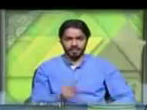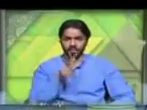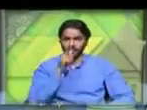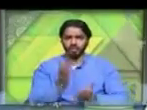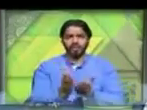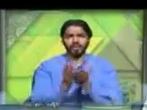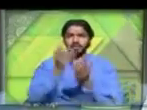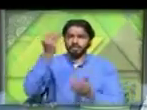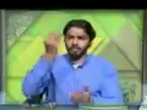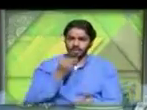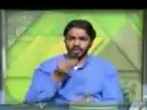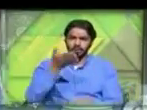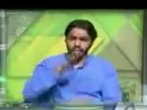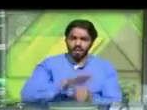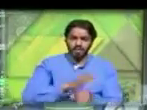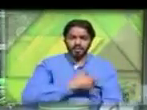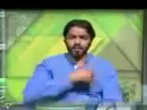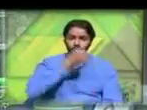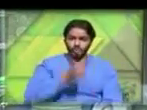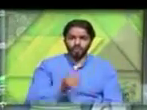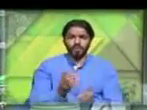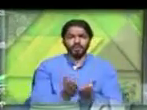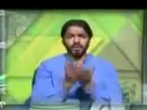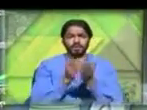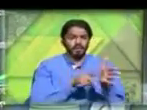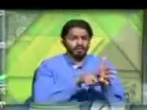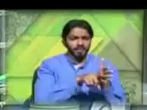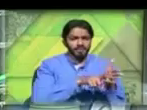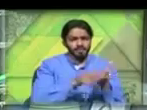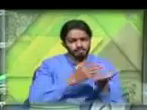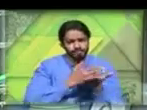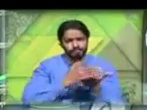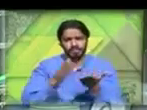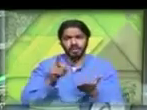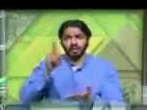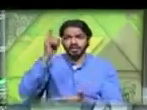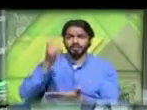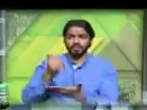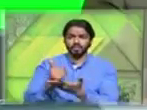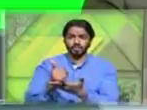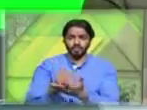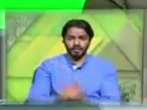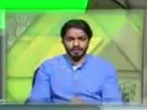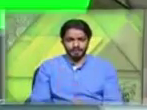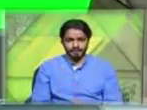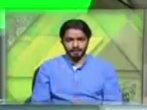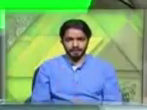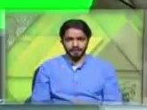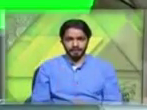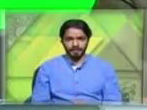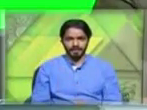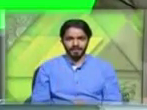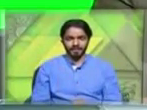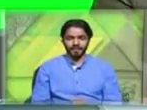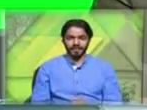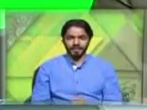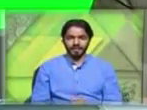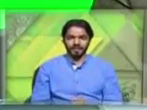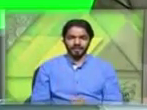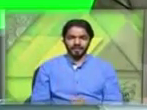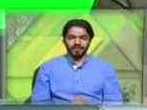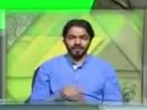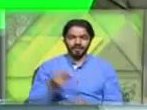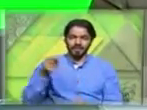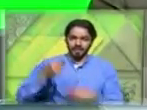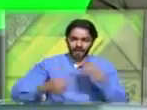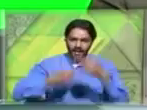لنا بالإيمان ونجنا من الفتن ما ظهر منها وما بطن، يا أرحم الراحمين. آمين يا رب العالمين. لكم مع فضلاتكم في الحلقة القادمة بإذن الله